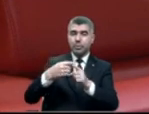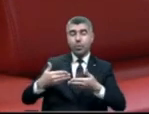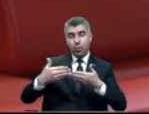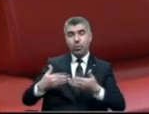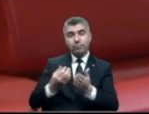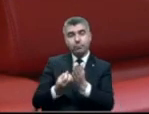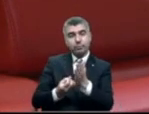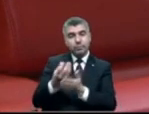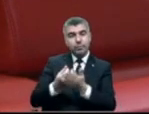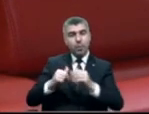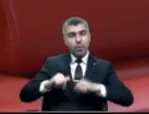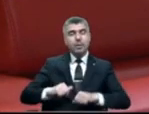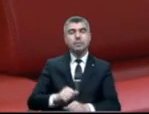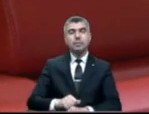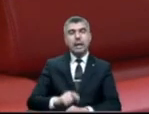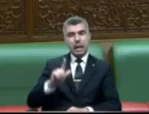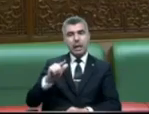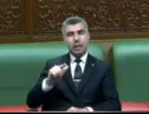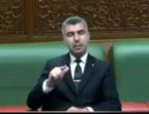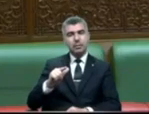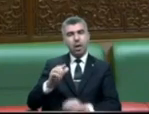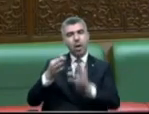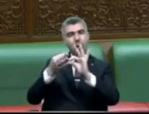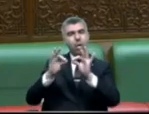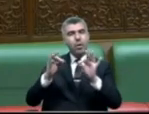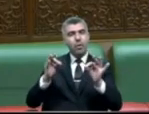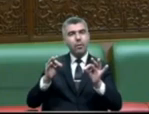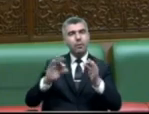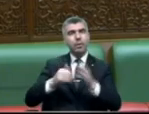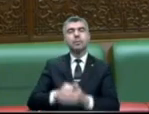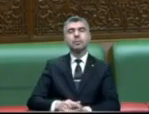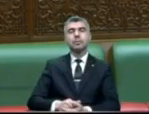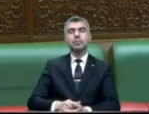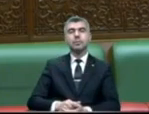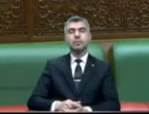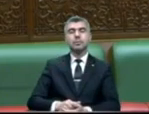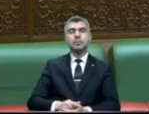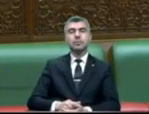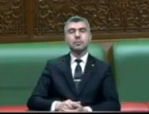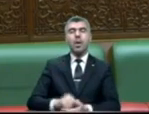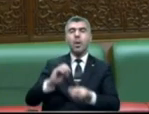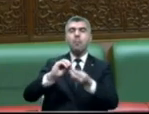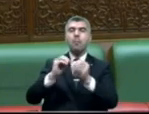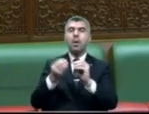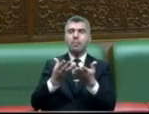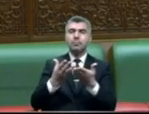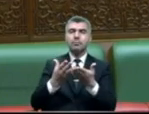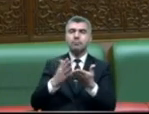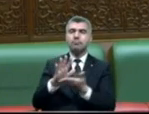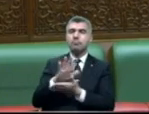الوزيرة بعضا منها، وهو ليس إلا غيضا من فيض. مشكل